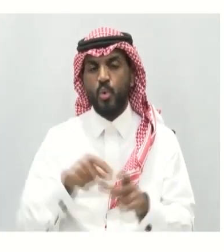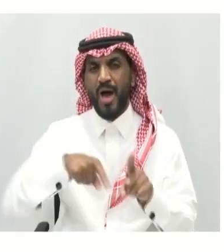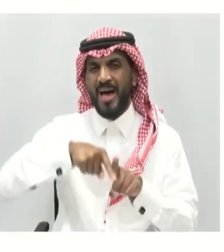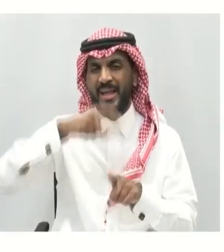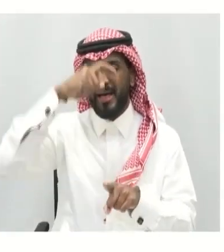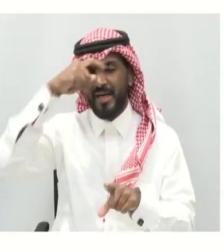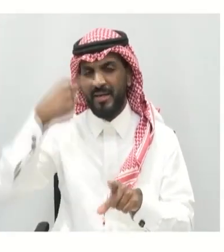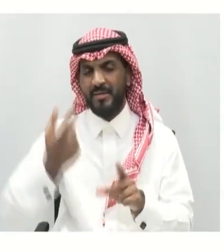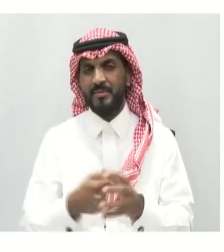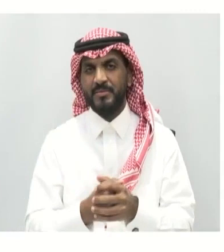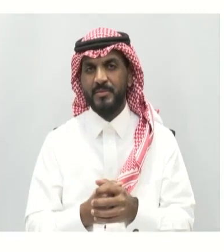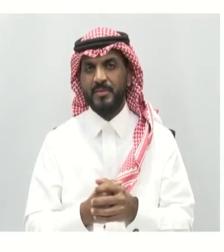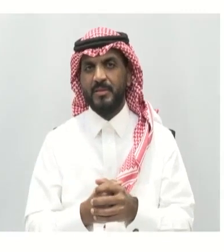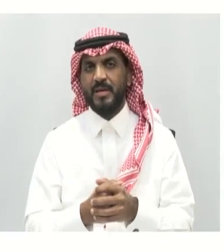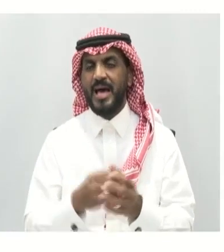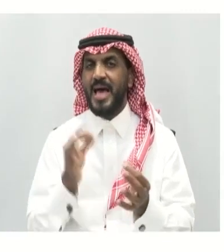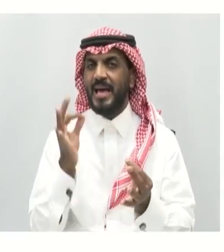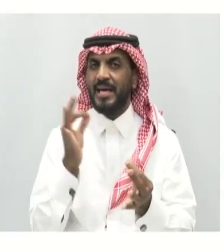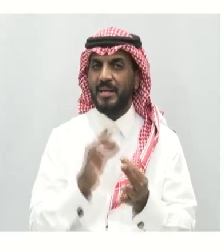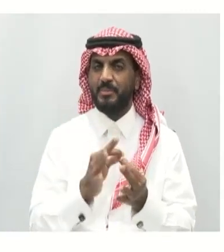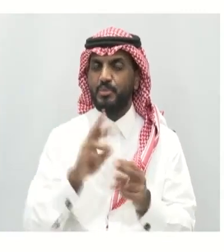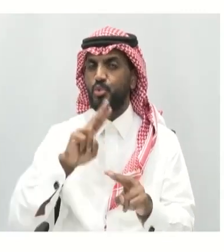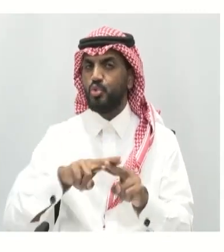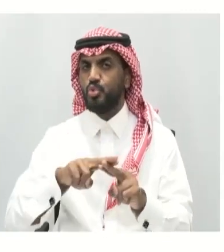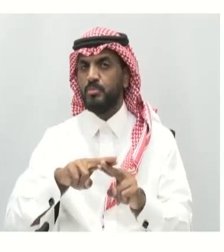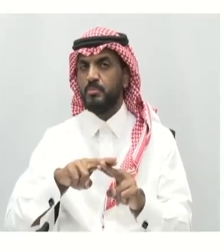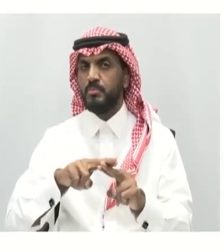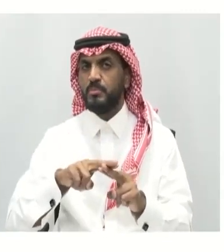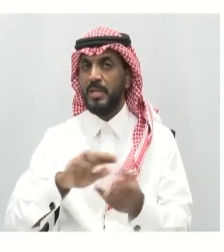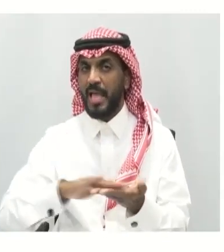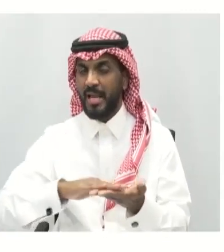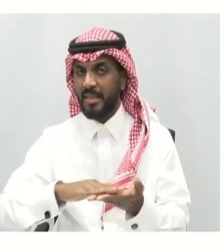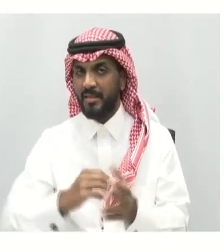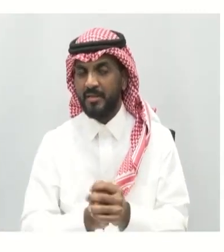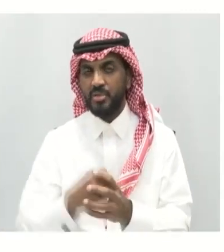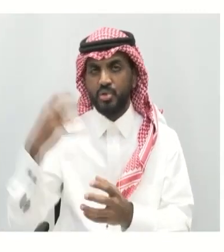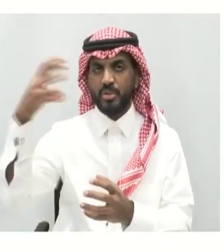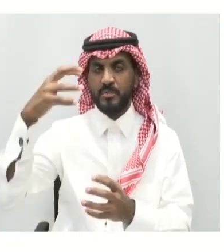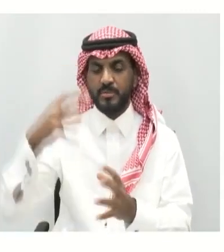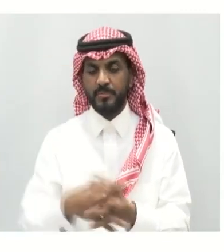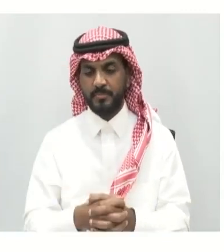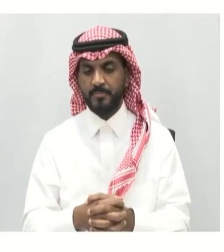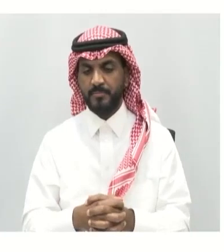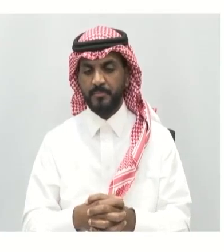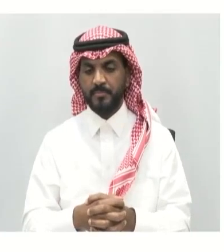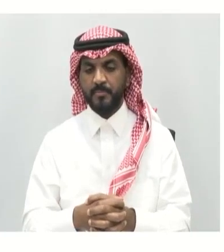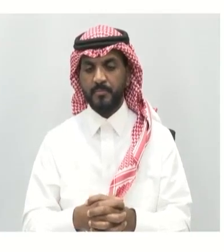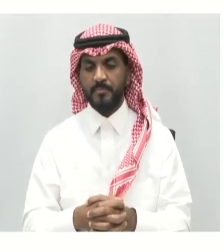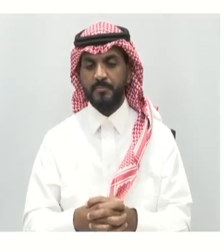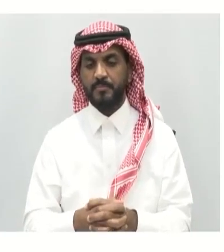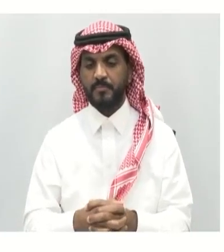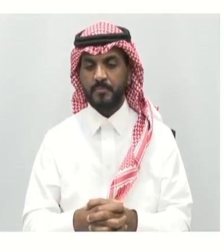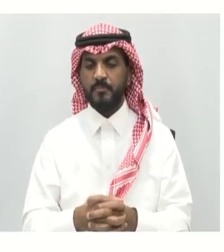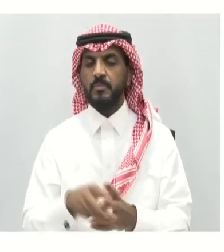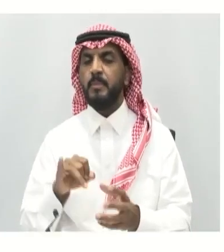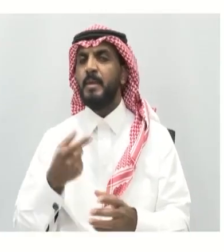وحراره فاقرب النجوم لنا اللي هو نجم الشمس اذا نسال سؤال ما